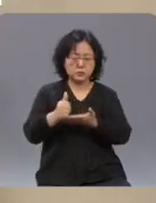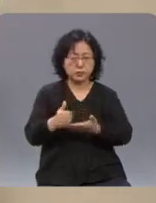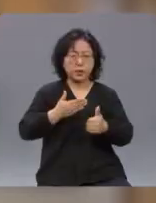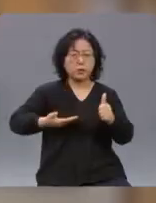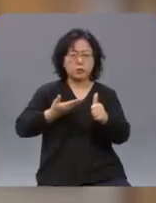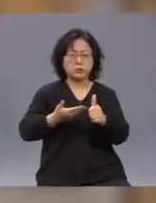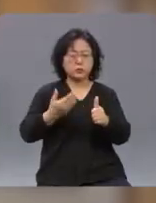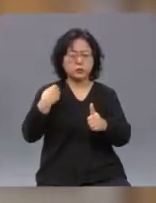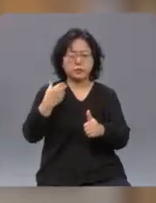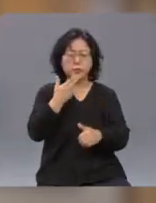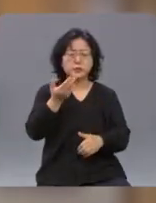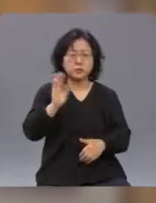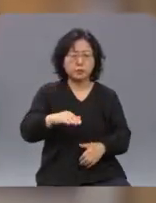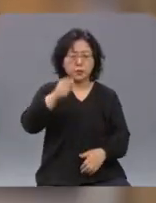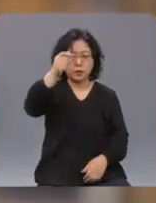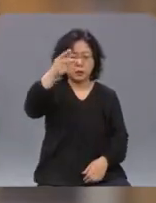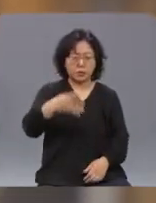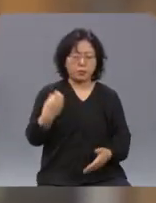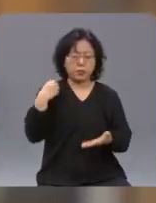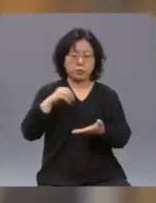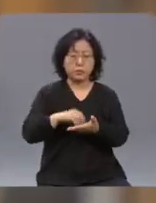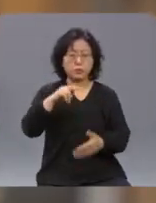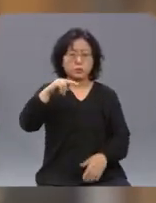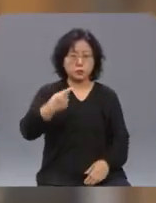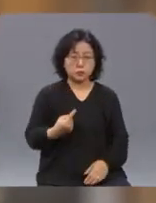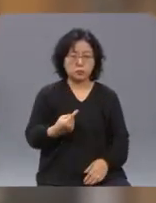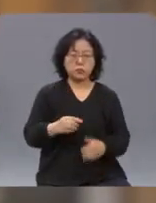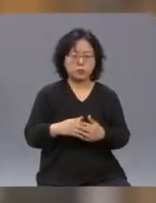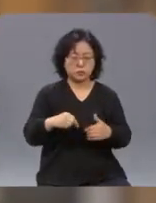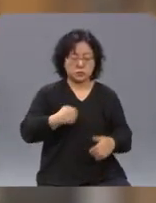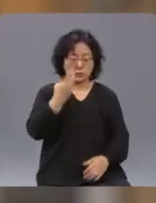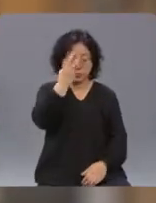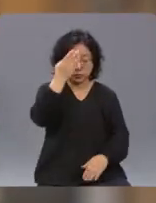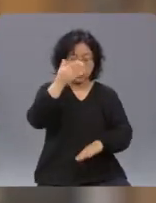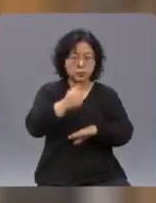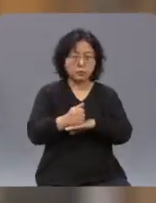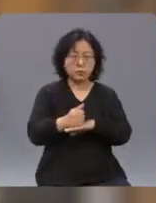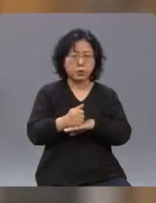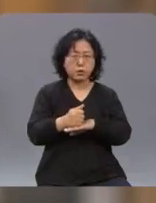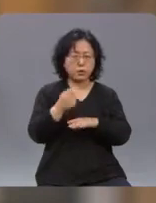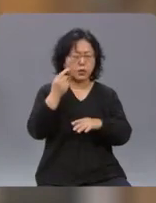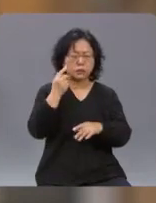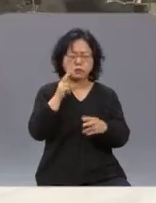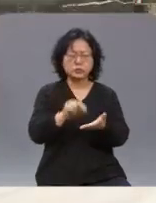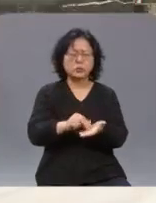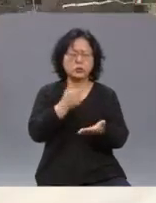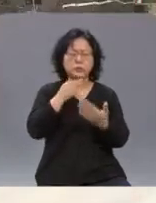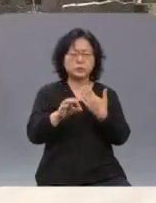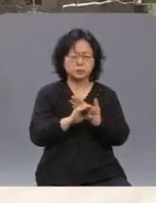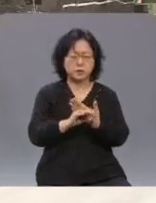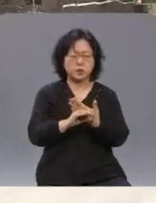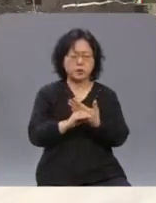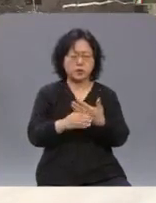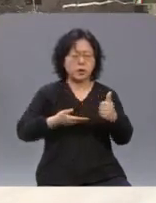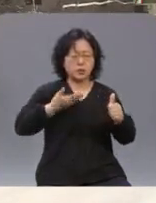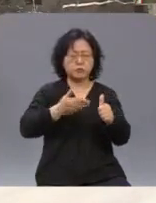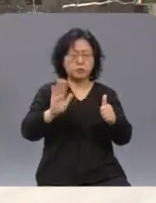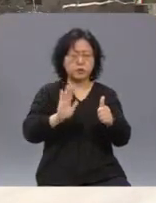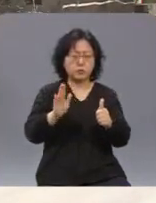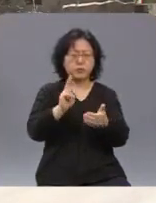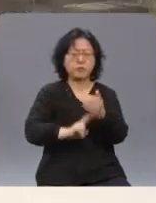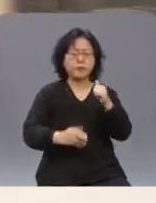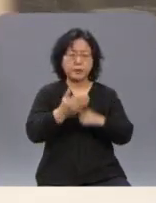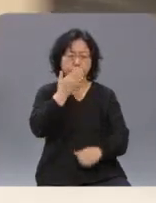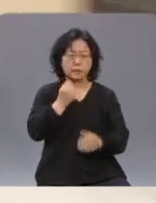없다면서 여러 차례 환불된 제품이라도 자체 검수 결과 새제품과 같다고 판단되면이를 알리지 않고 판매할 수